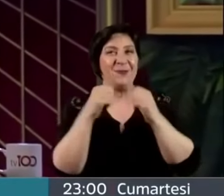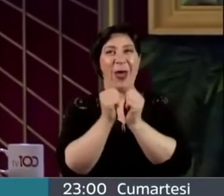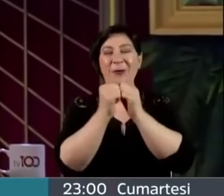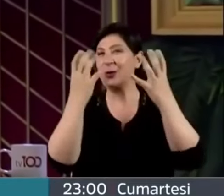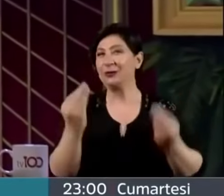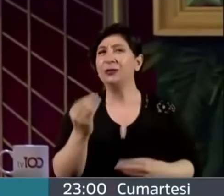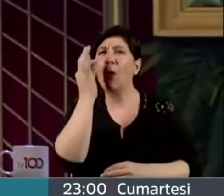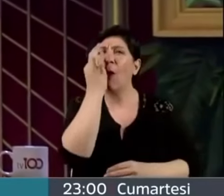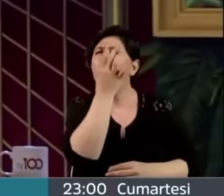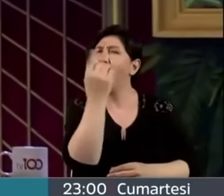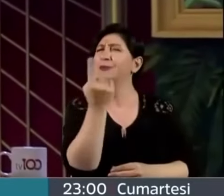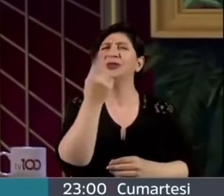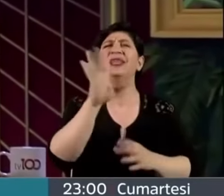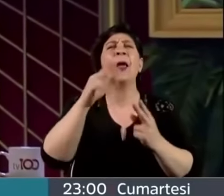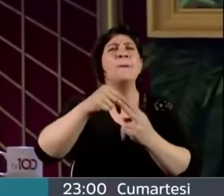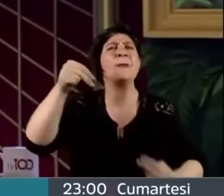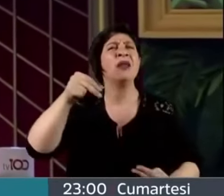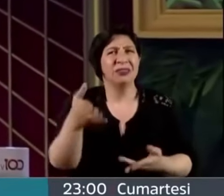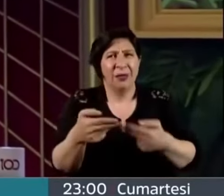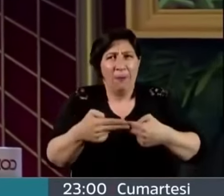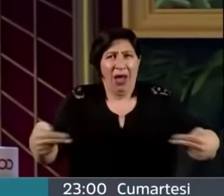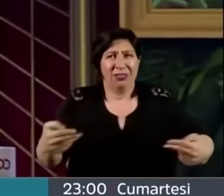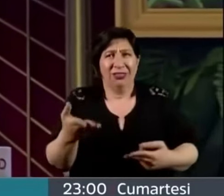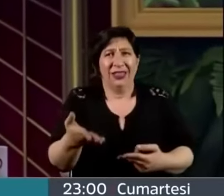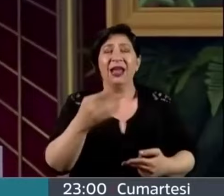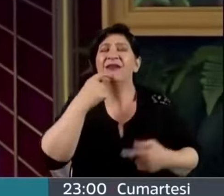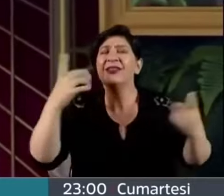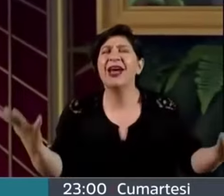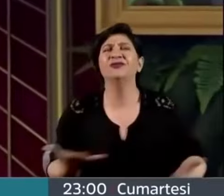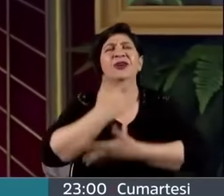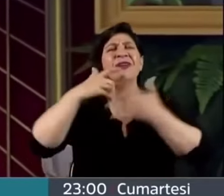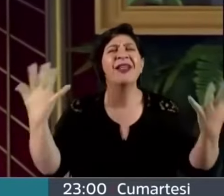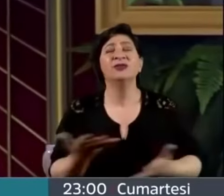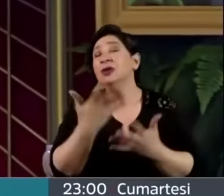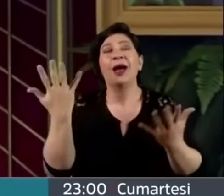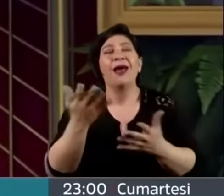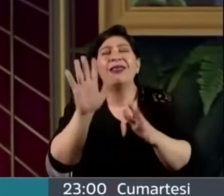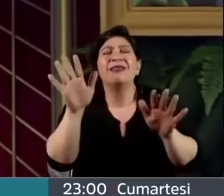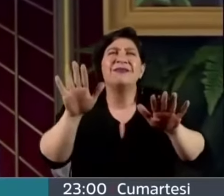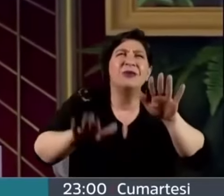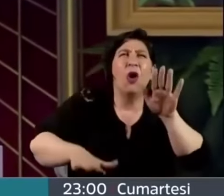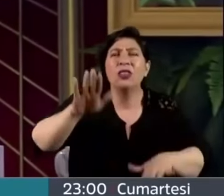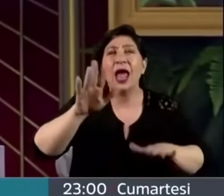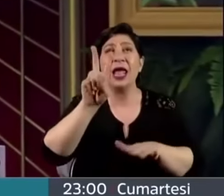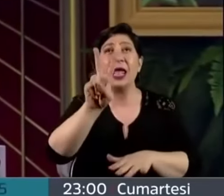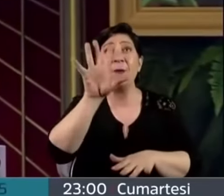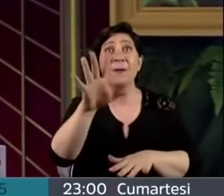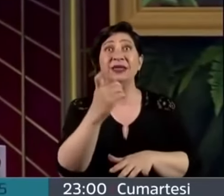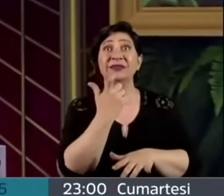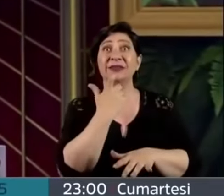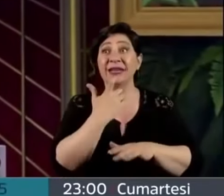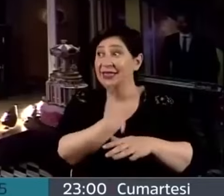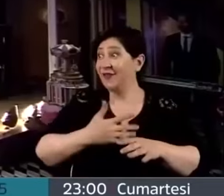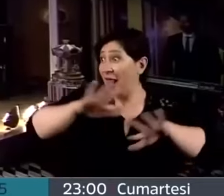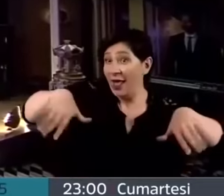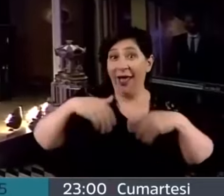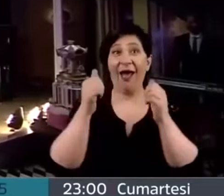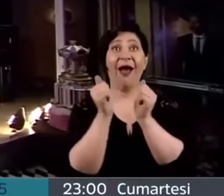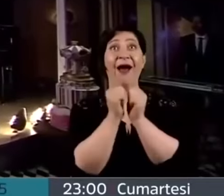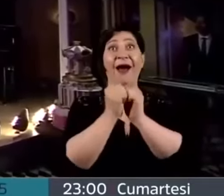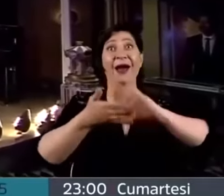olacağız. Kolay bir şey değil bant çekmek. Ben yıllarca neredeyse 25 sene sevgili arkadaşlarımla beraber